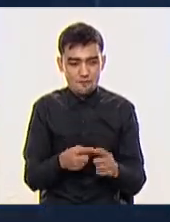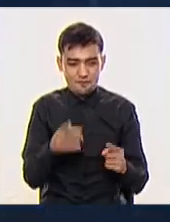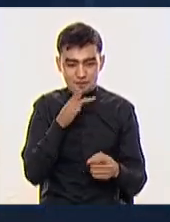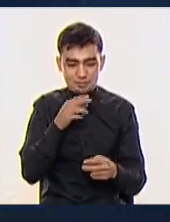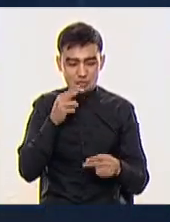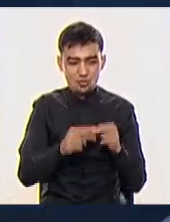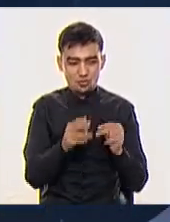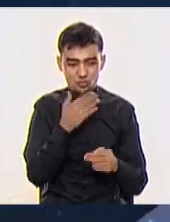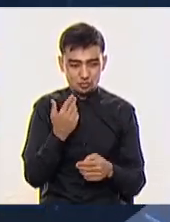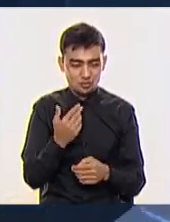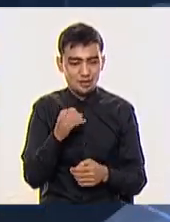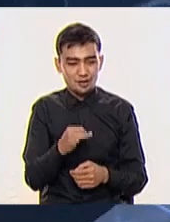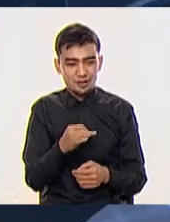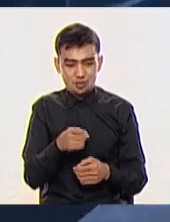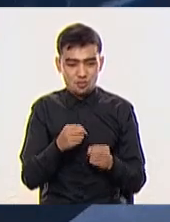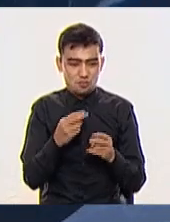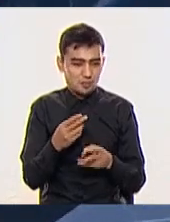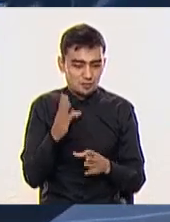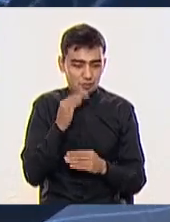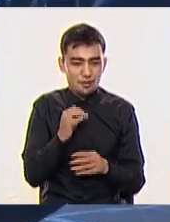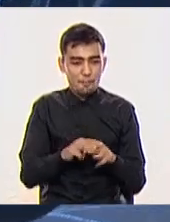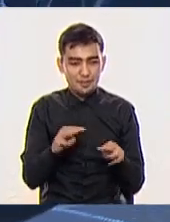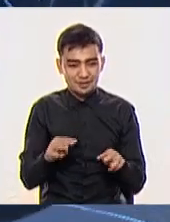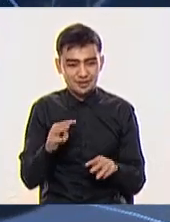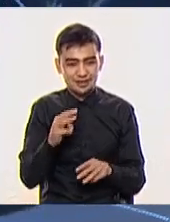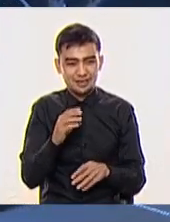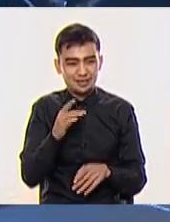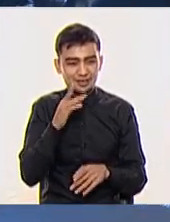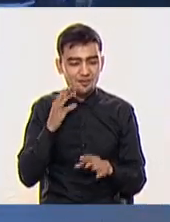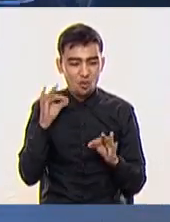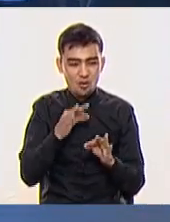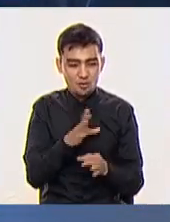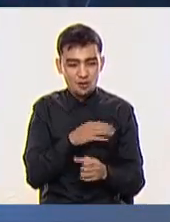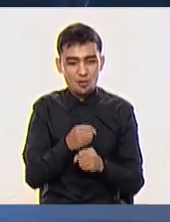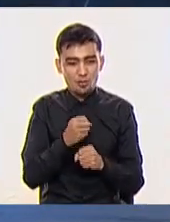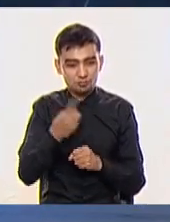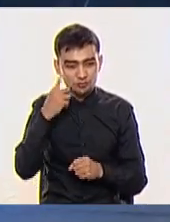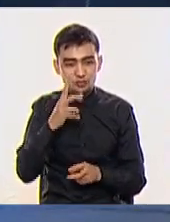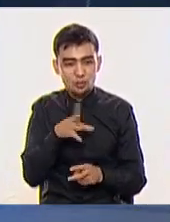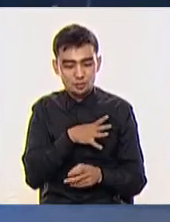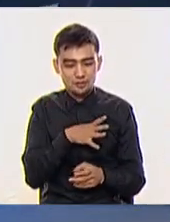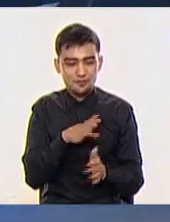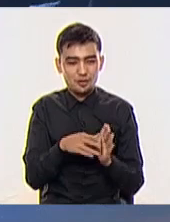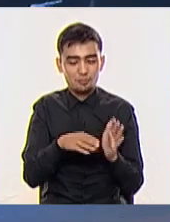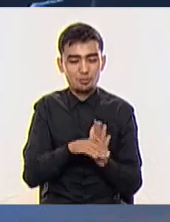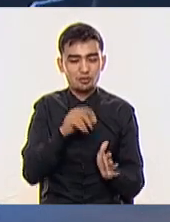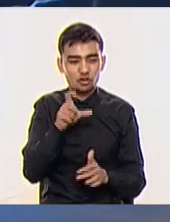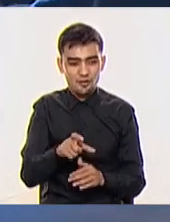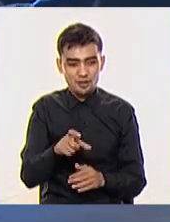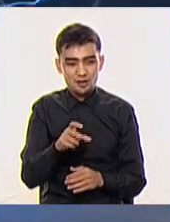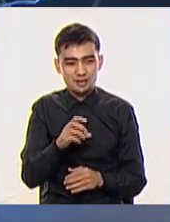безопасность с такой критика и к министерству цифровизации разработчикам обратилась депутат мажилиса парламента